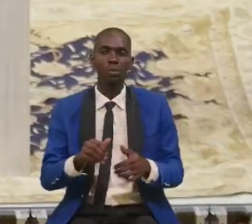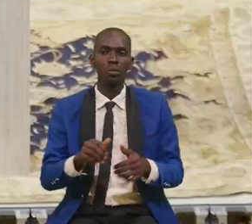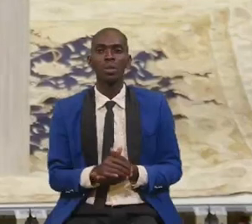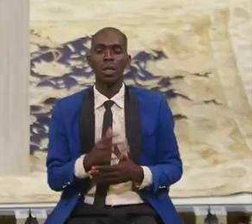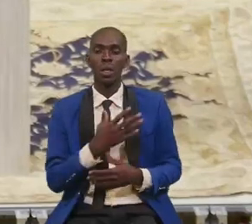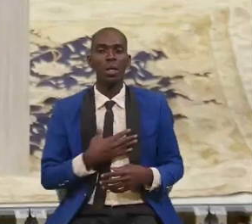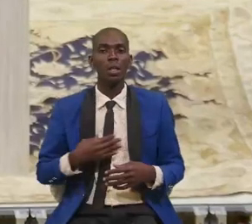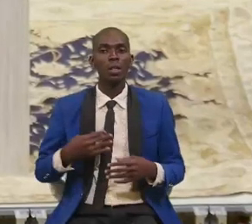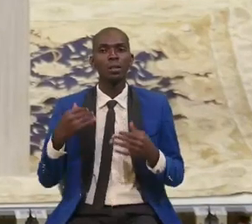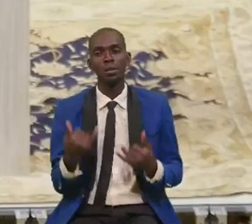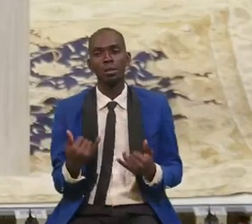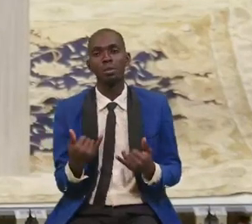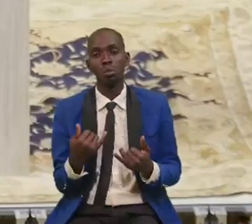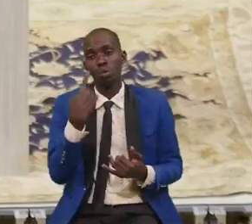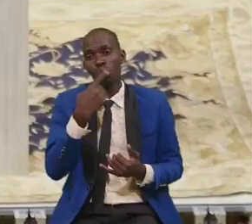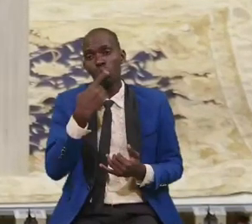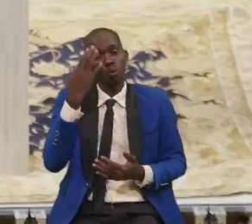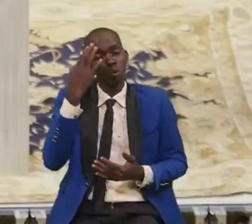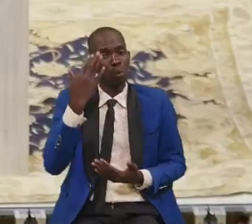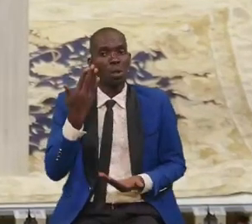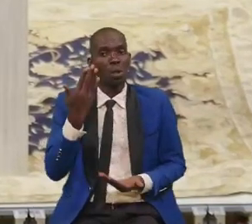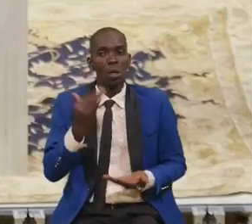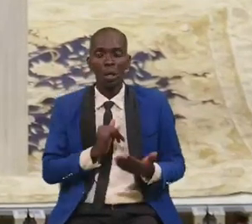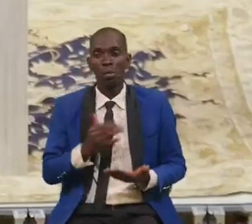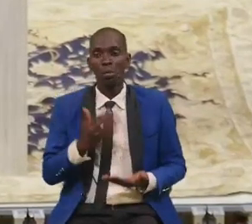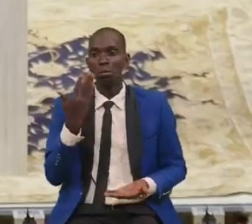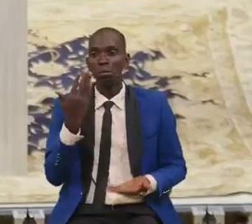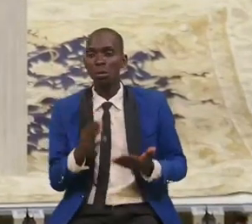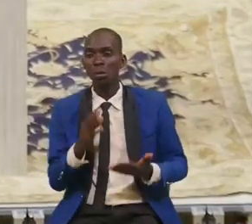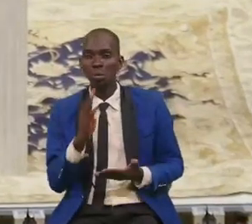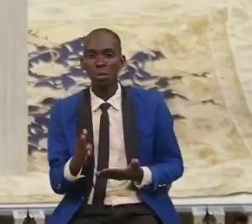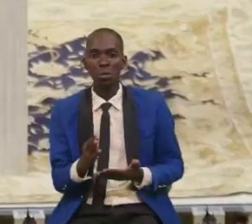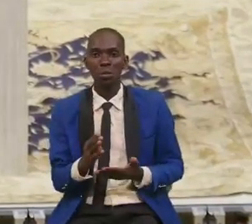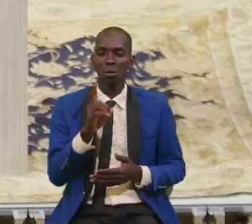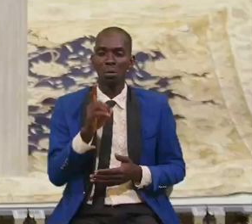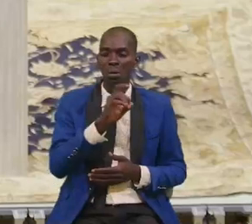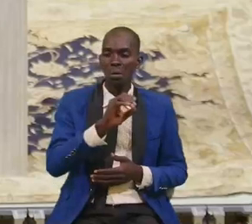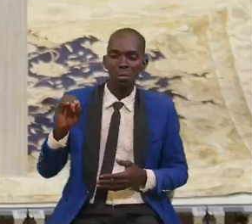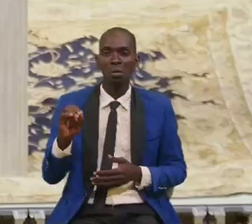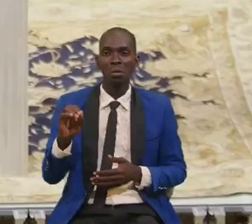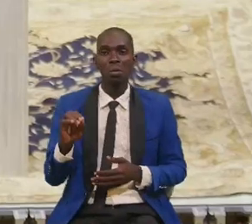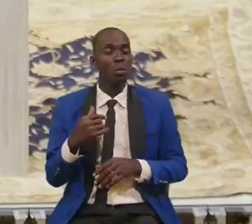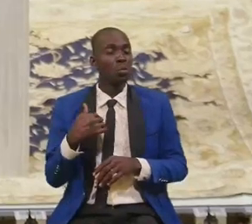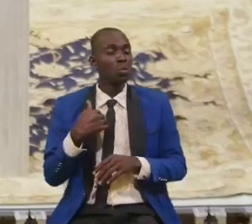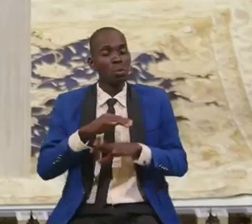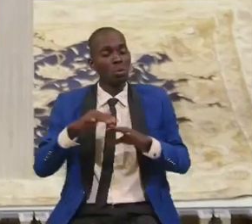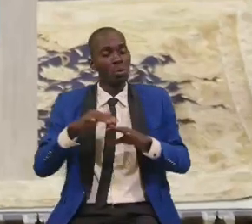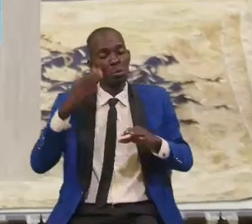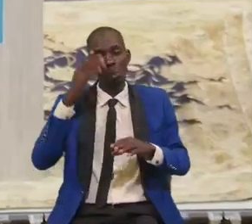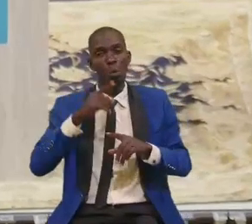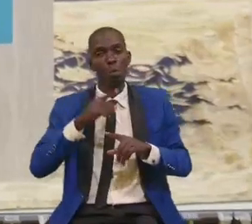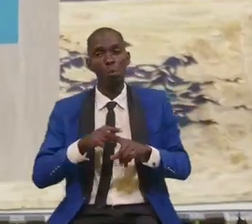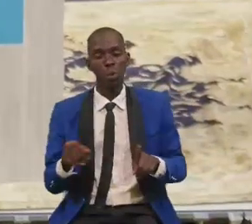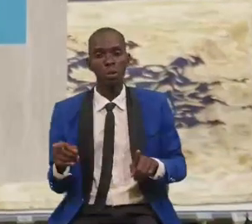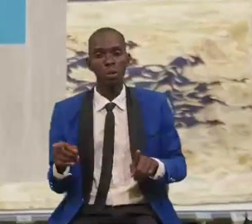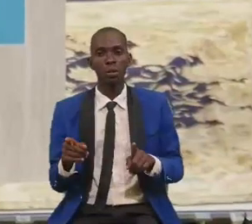Qui sait? Je peux avoir 90 ou 100 ans, mais qui sait? Mais